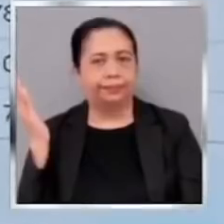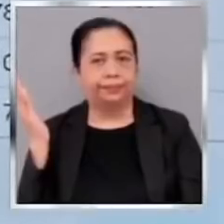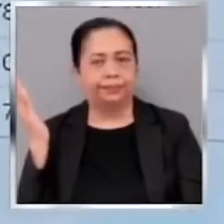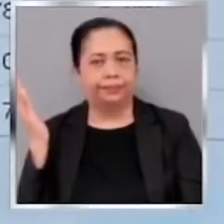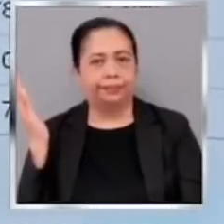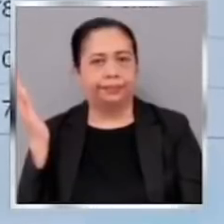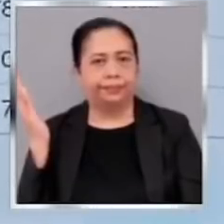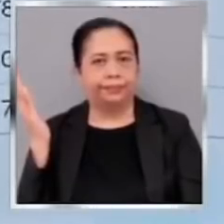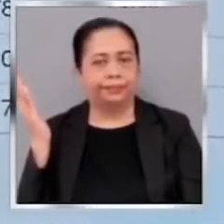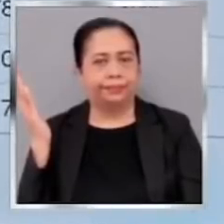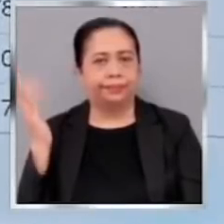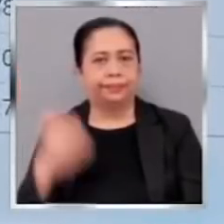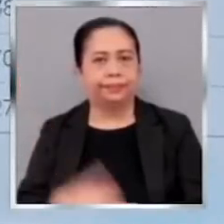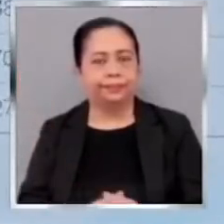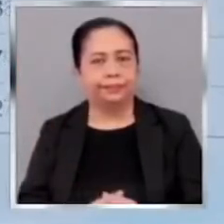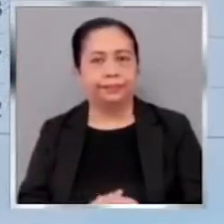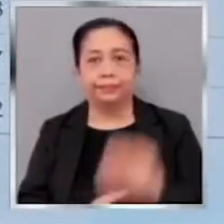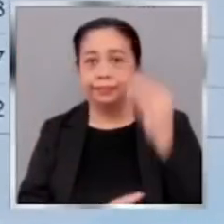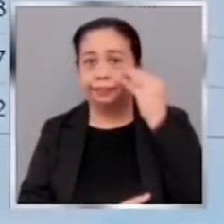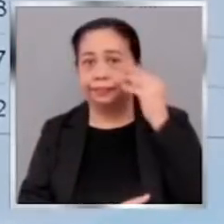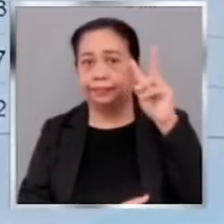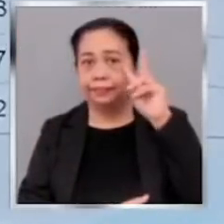19,615,642. Mark Villar na may